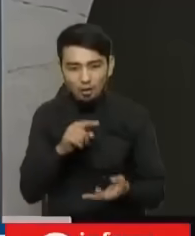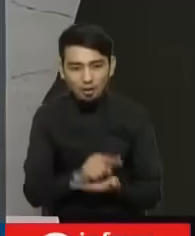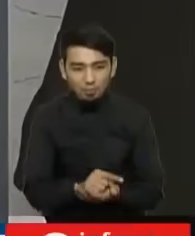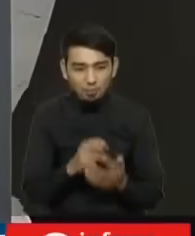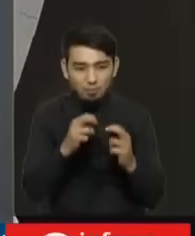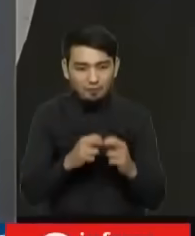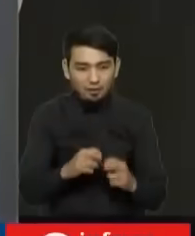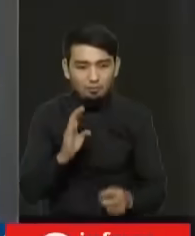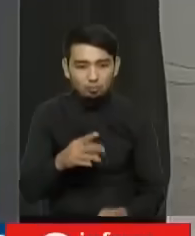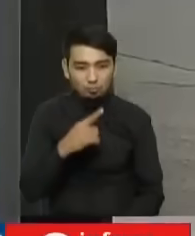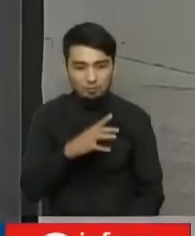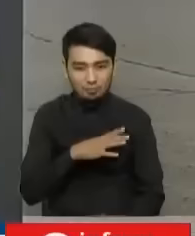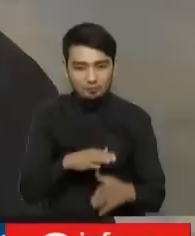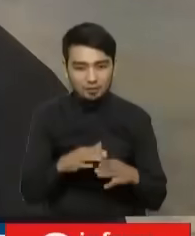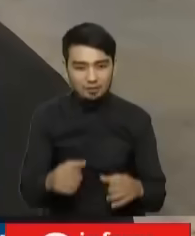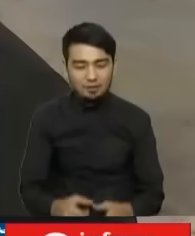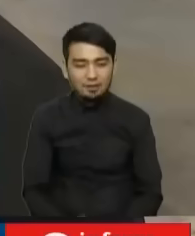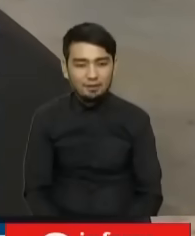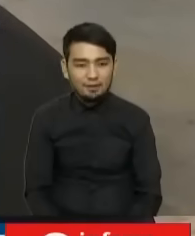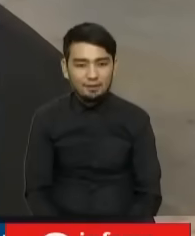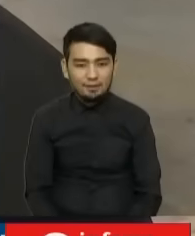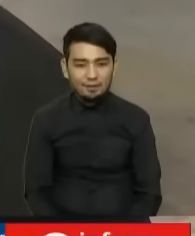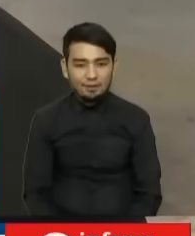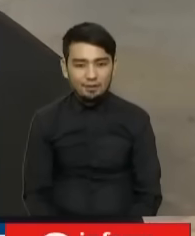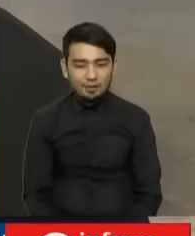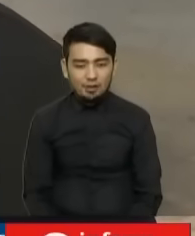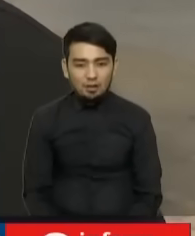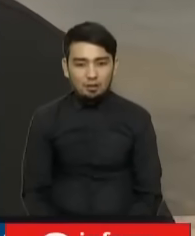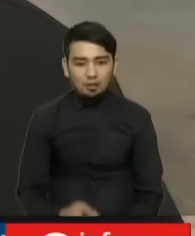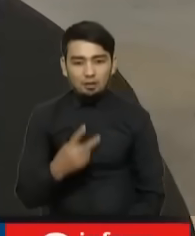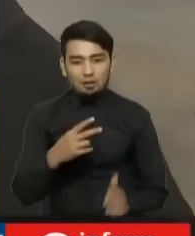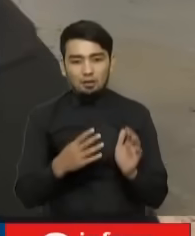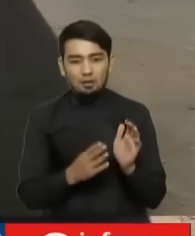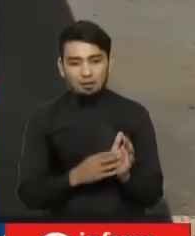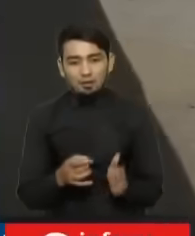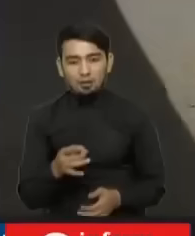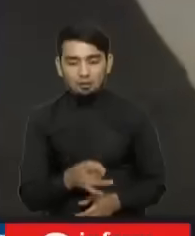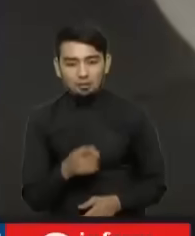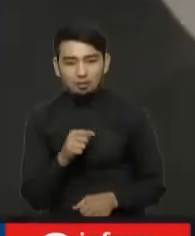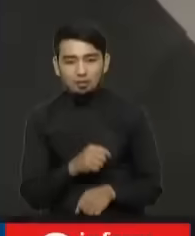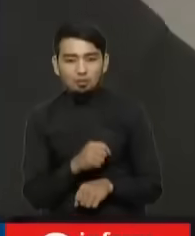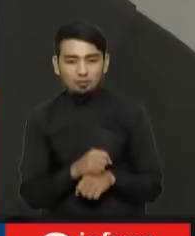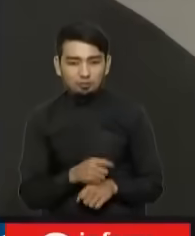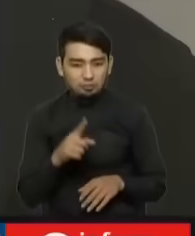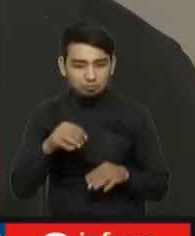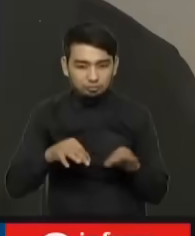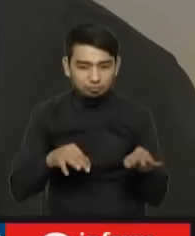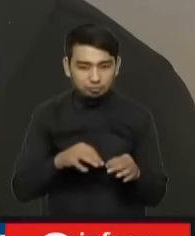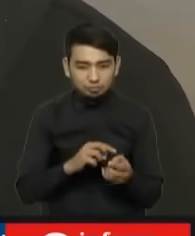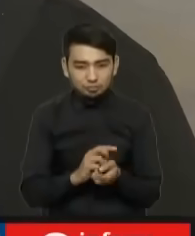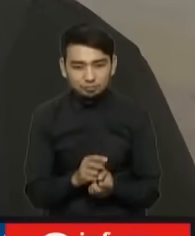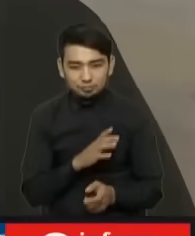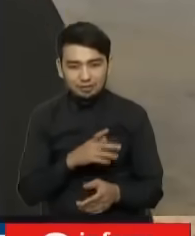тексеріп аламыз дейді шенеуніктер. 29 шағын ауданда аялдаманың жобасы дейті өзгеруіне